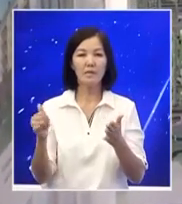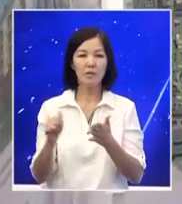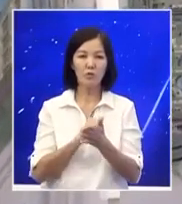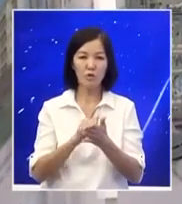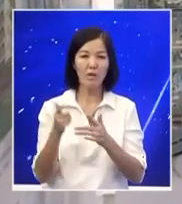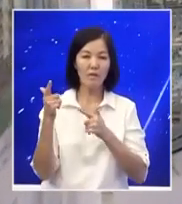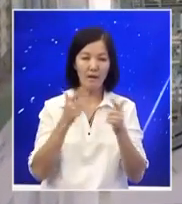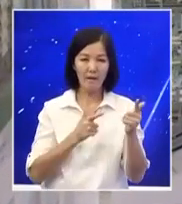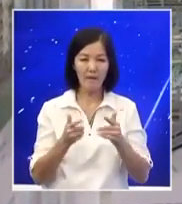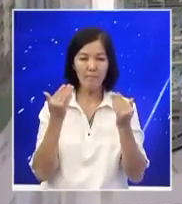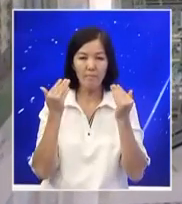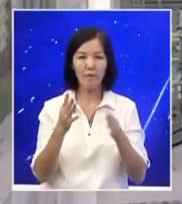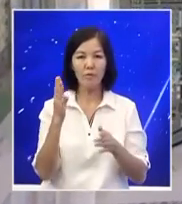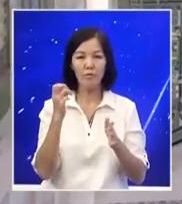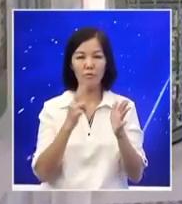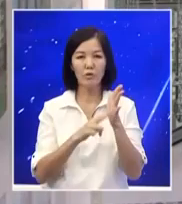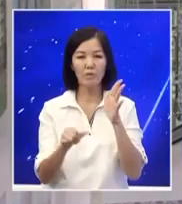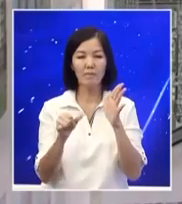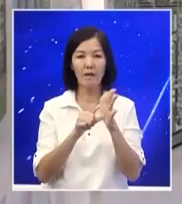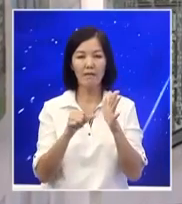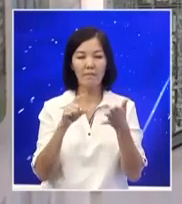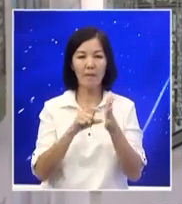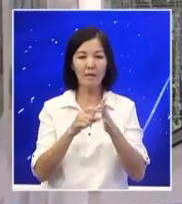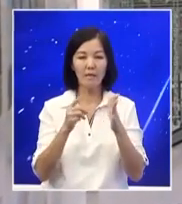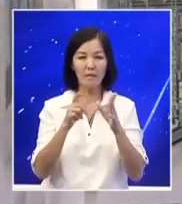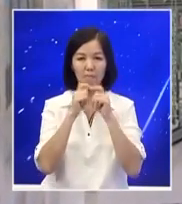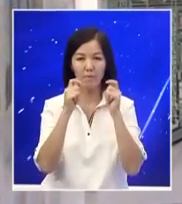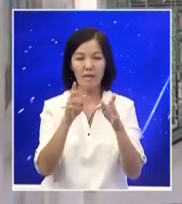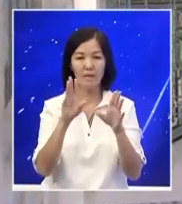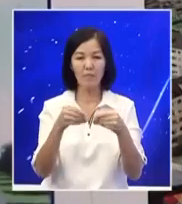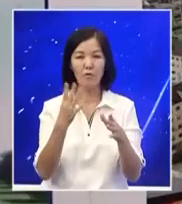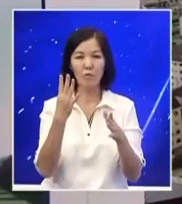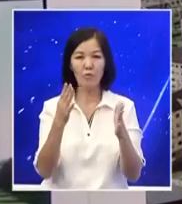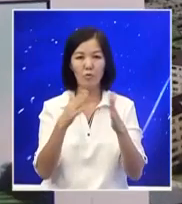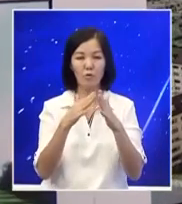Биыл 476 квартир тапсырамыз. Вот мына 4 үй дайын тұр.